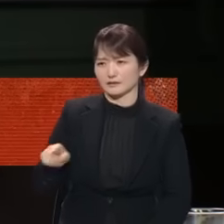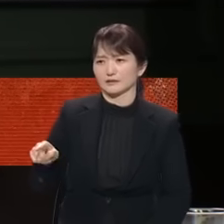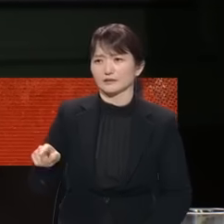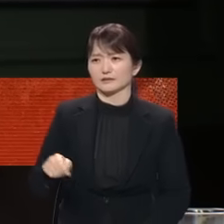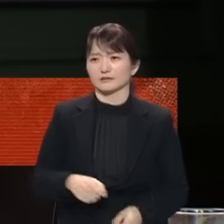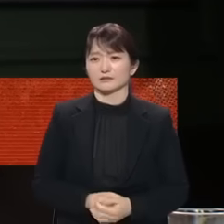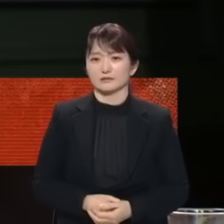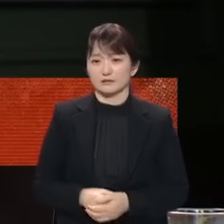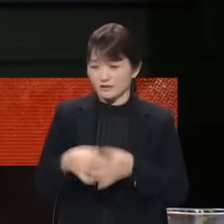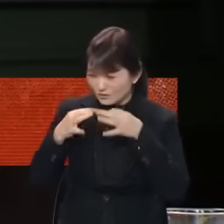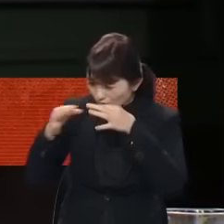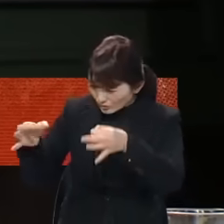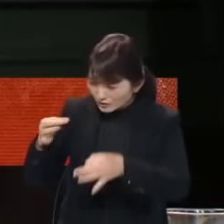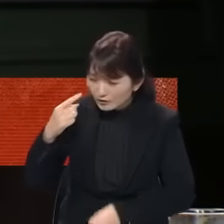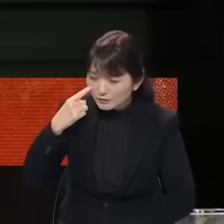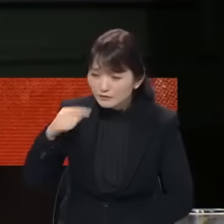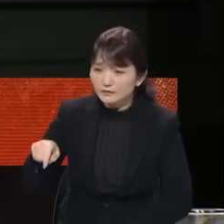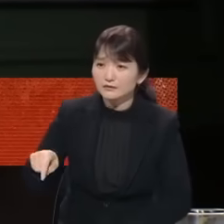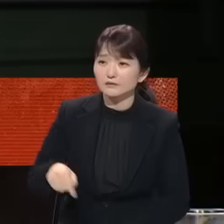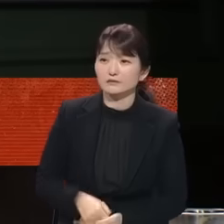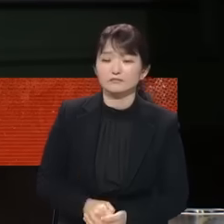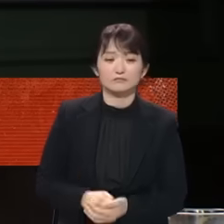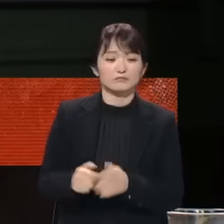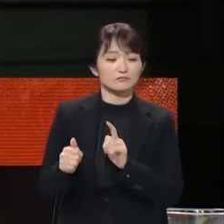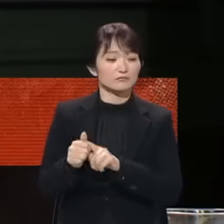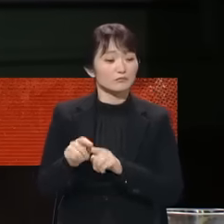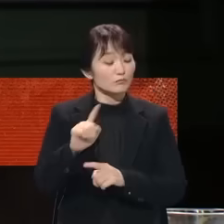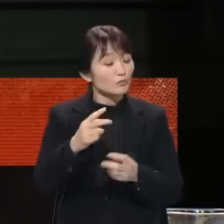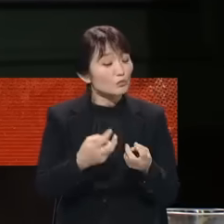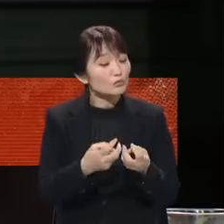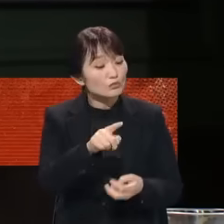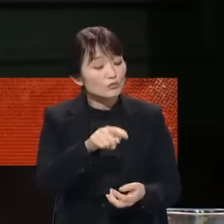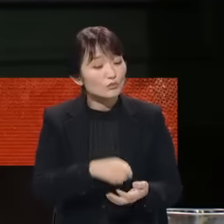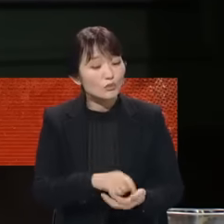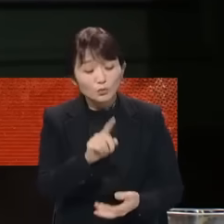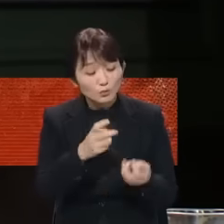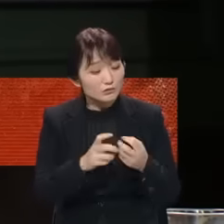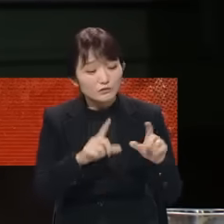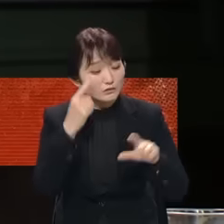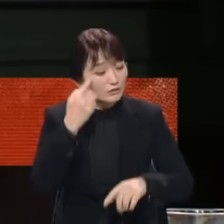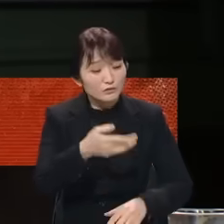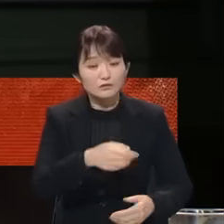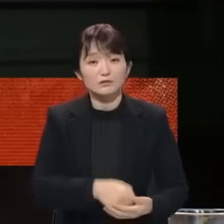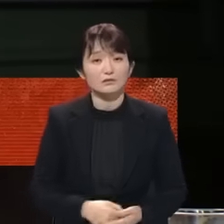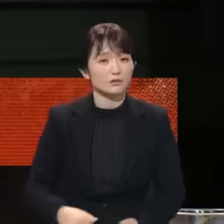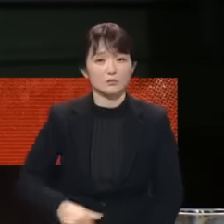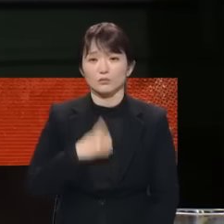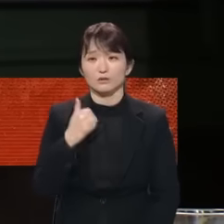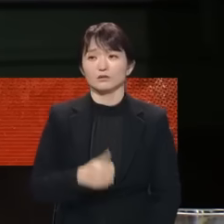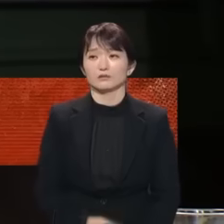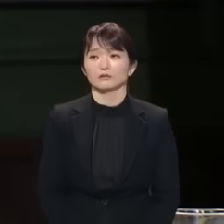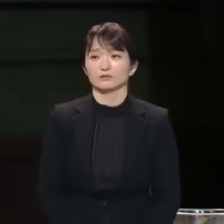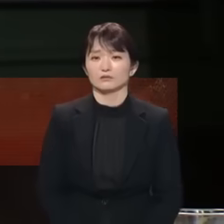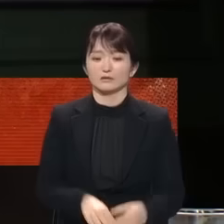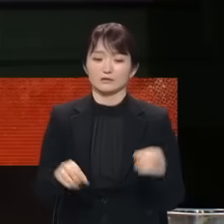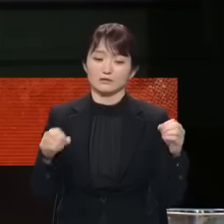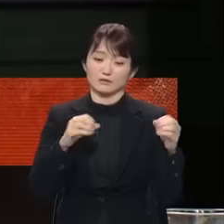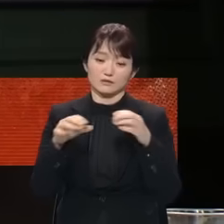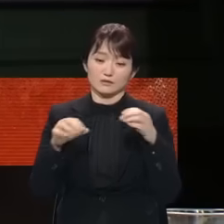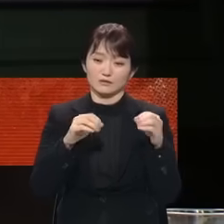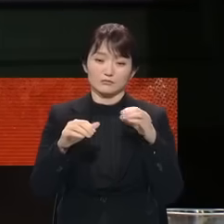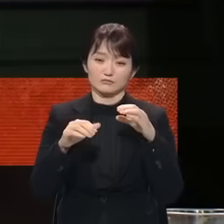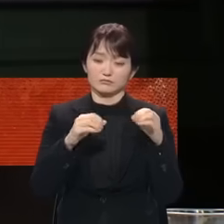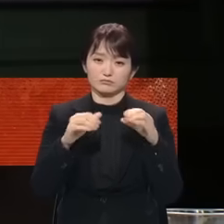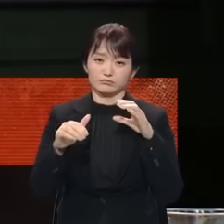보고 또 소리도 쳐 봤습니다 그럴 때마다이 남편은 어쩌라고 그럼 어떻게 살라는 거냐 하면서 화를 내서이 대화라는게 전혀 안